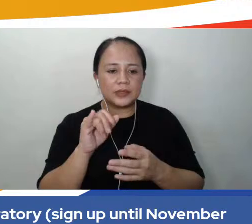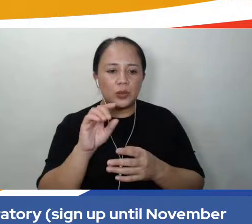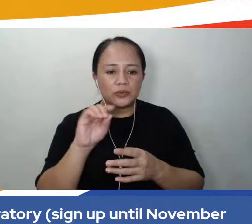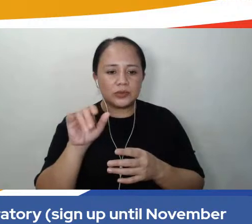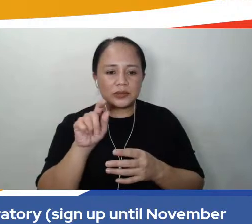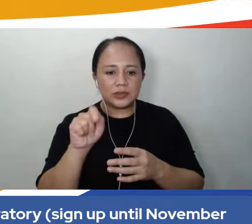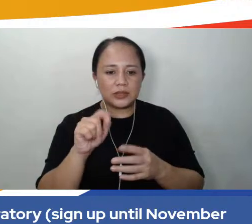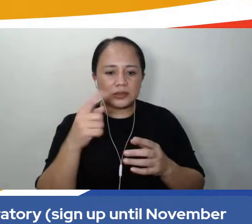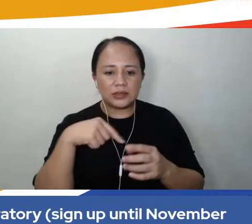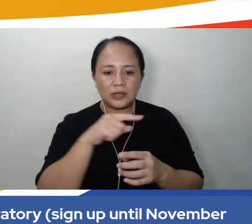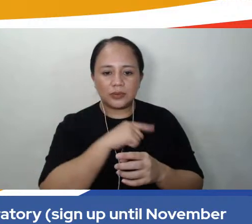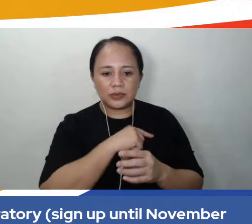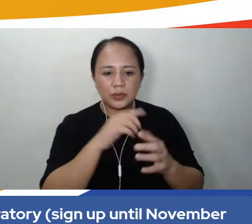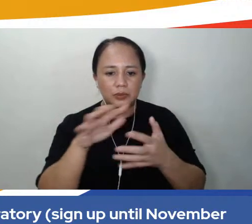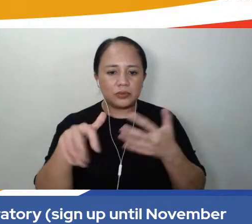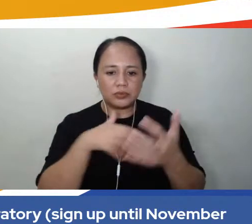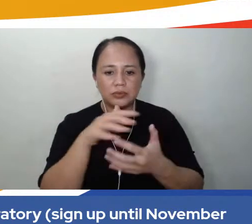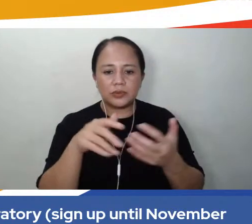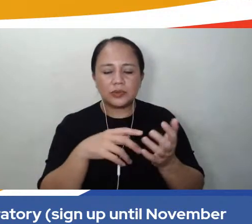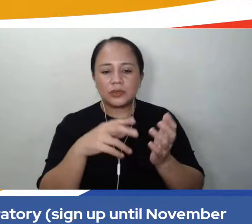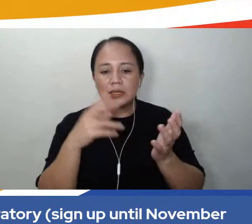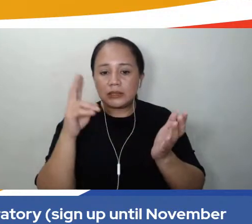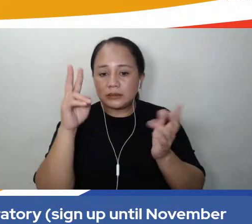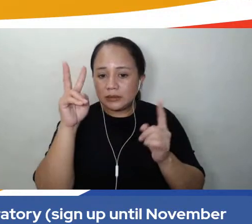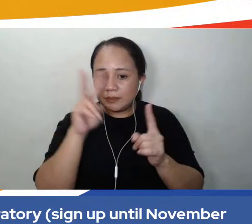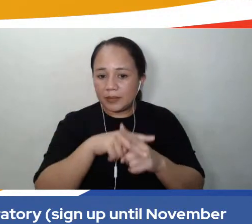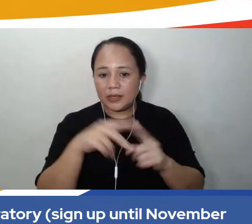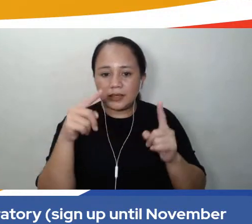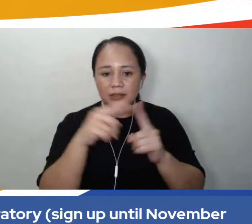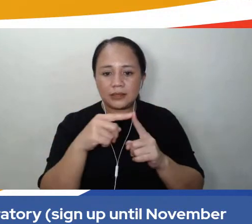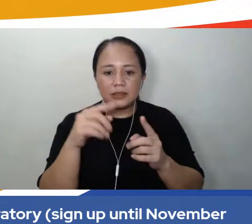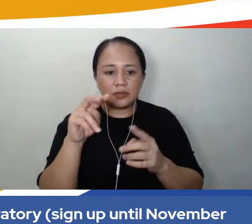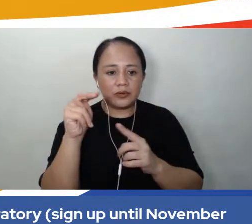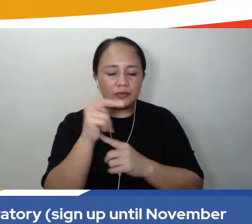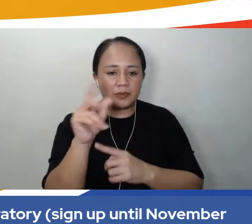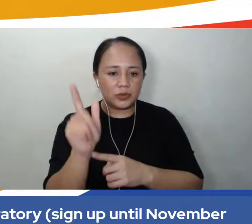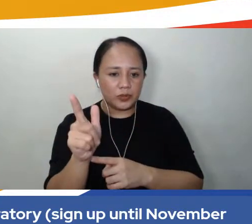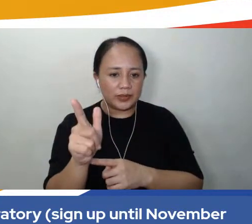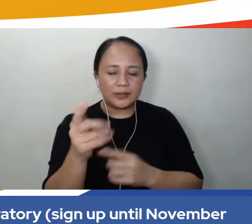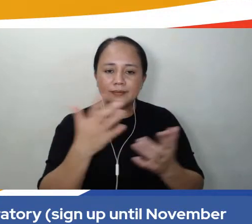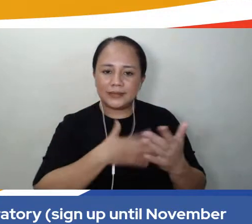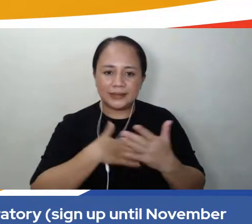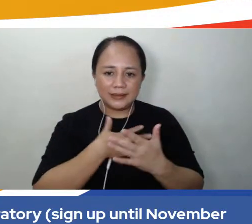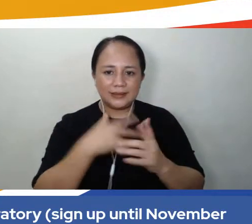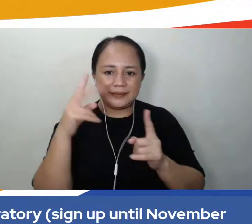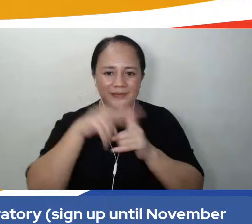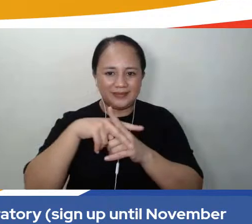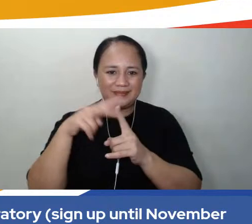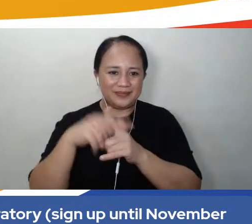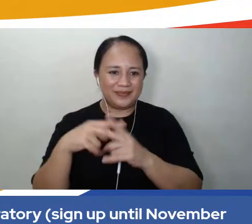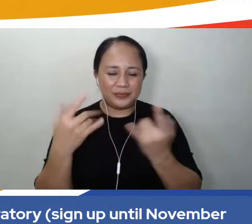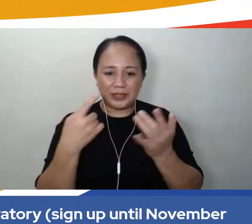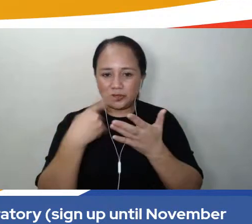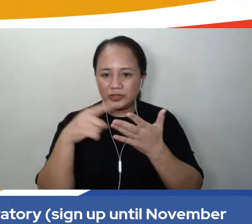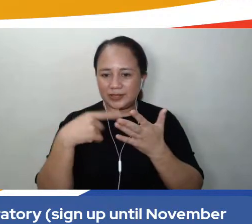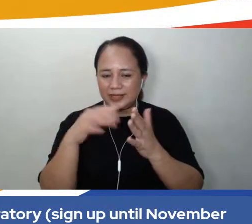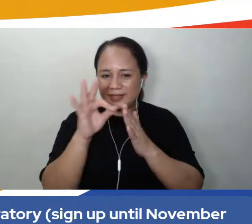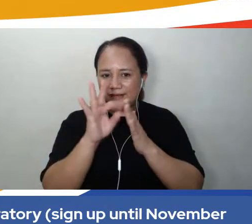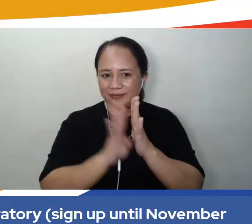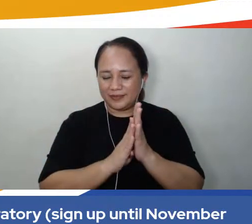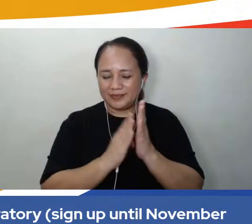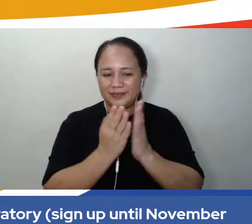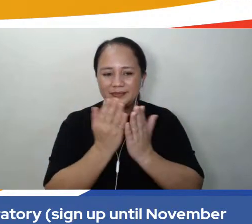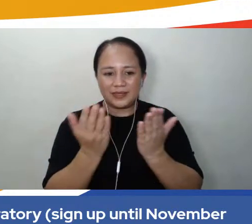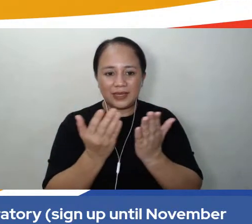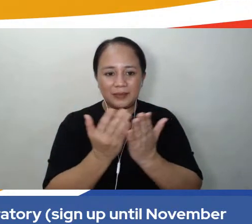Na Collaboratory. You can sign up until bukas po yan sa November 20. So please sign up po tayo. Check niyo po yung mga pages po natin. And we